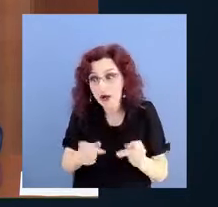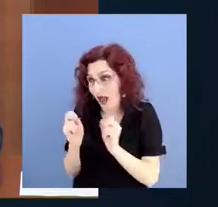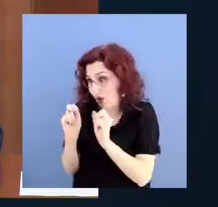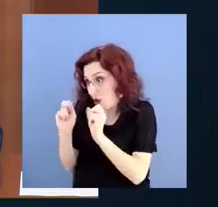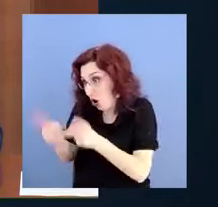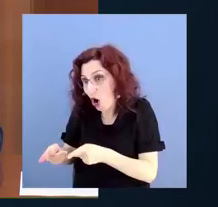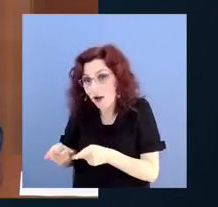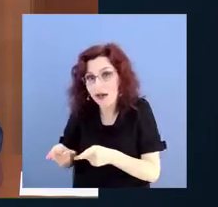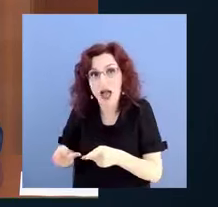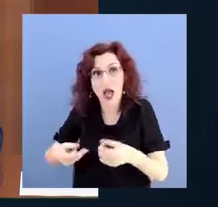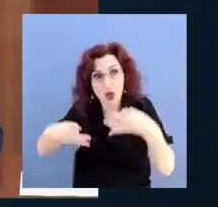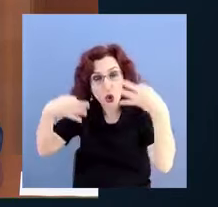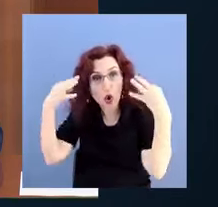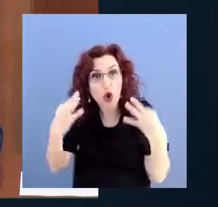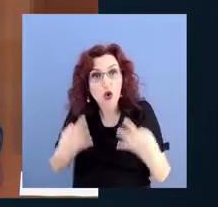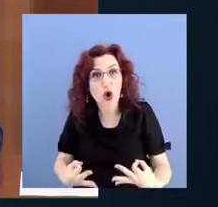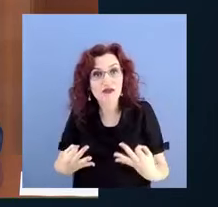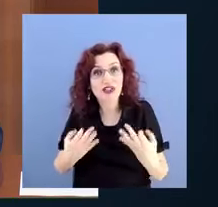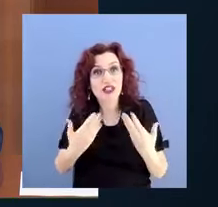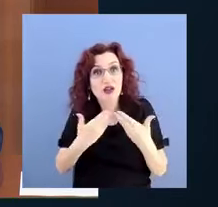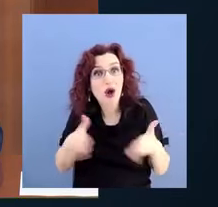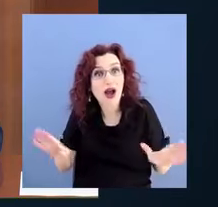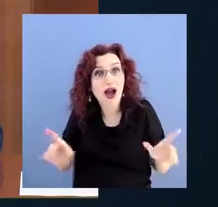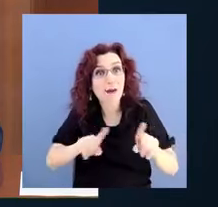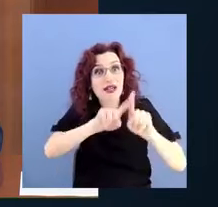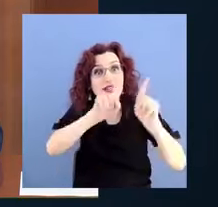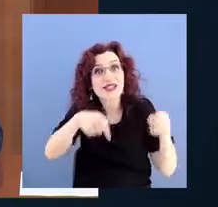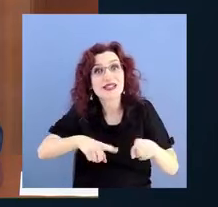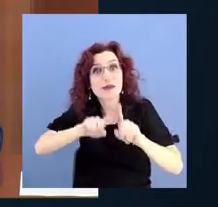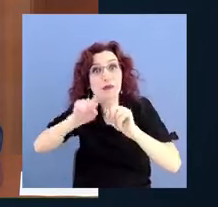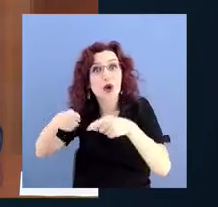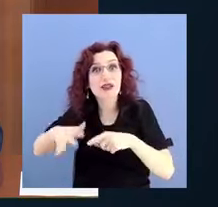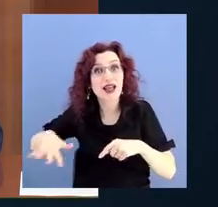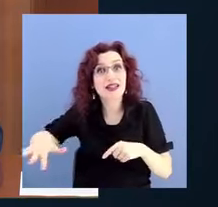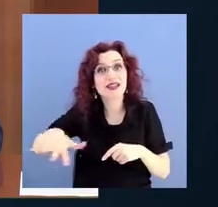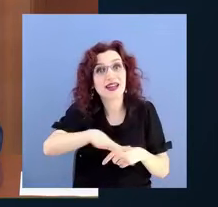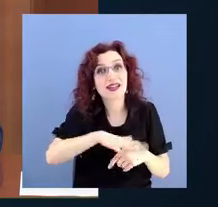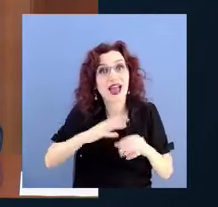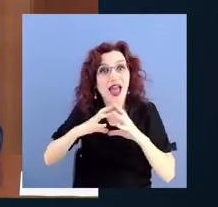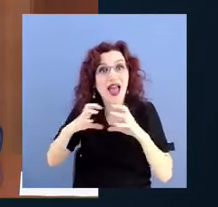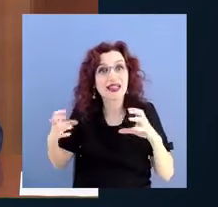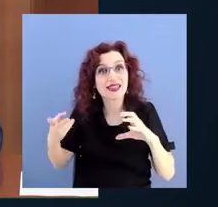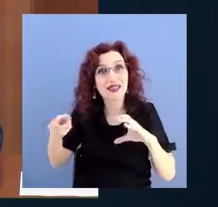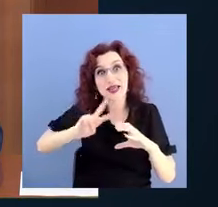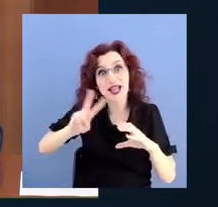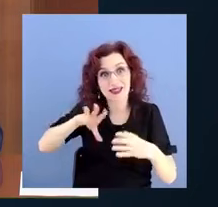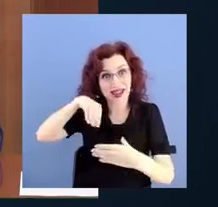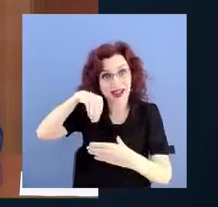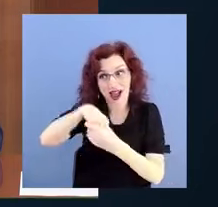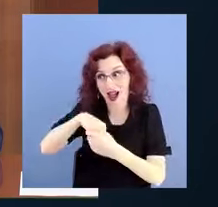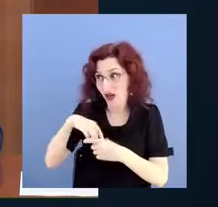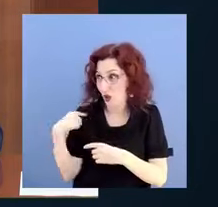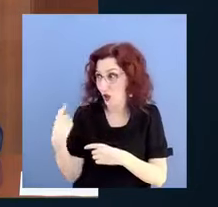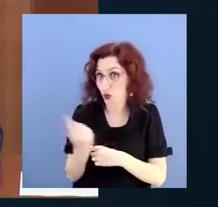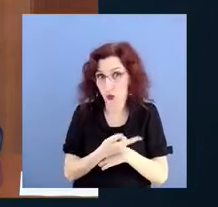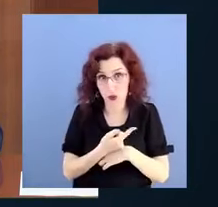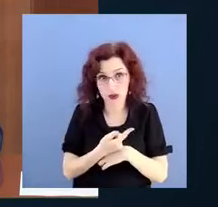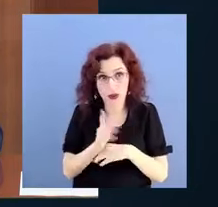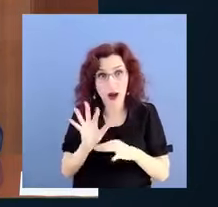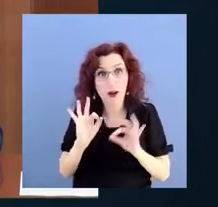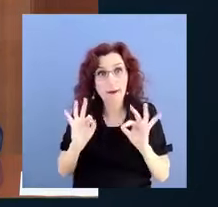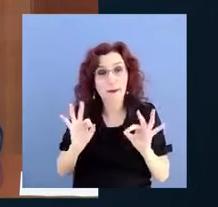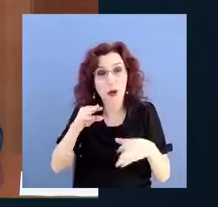ok convinto all'apertura di sportelli territoriali dell'ente bilaterale dentro il quale siamo tutti ma dentro casa con commercio